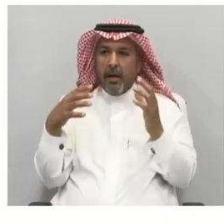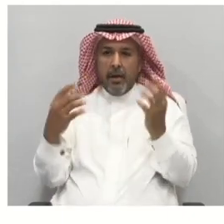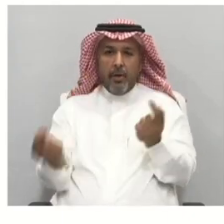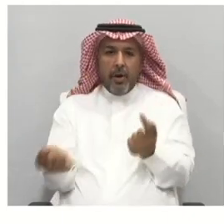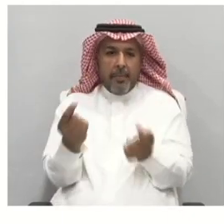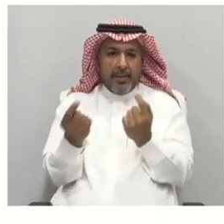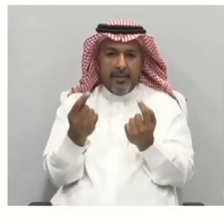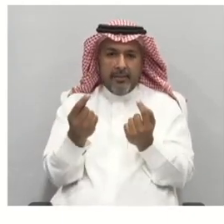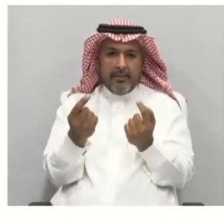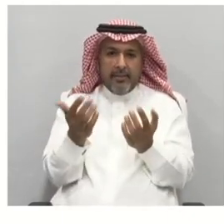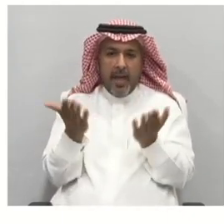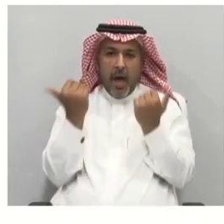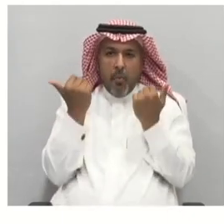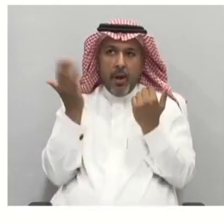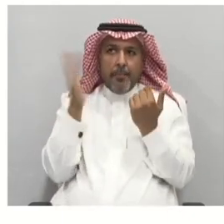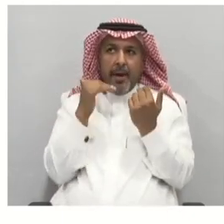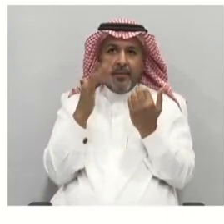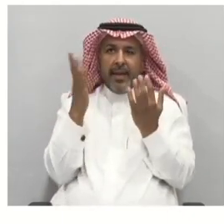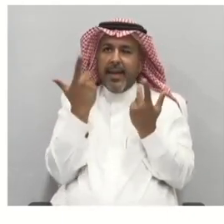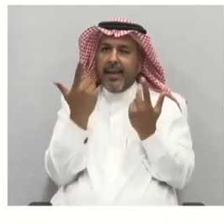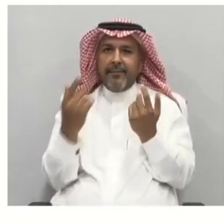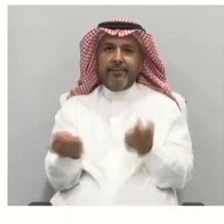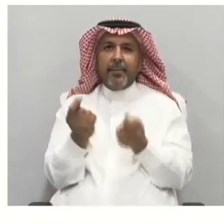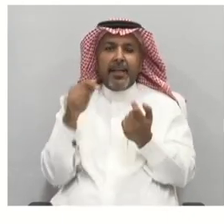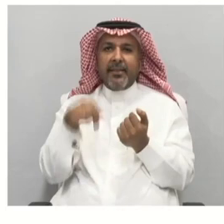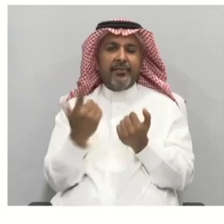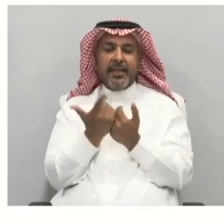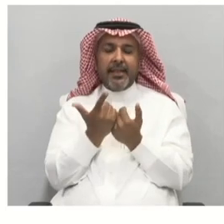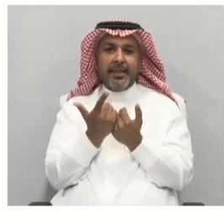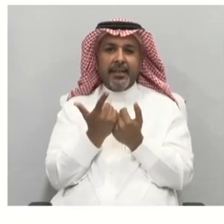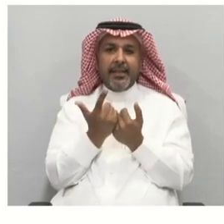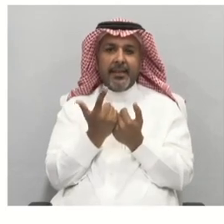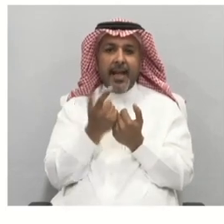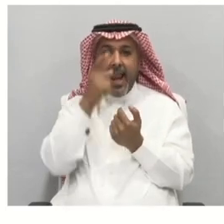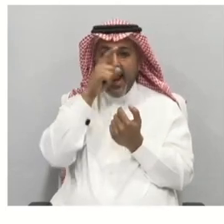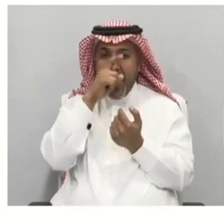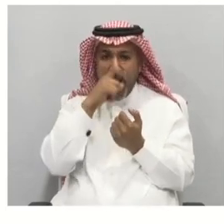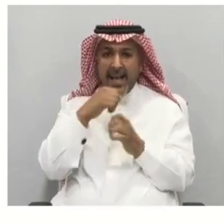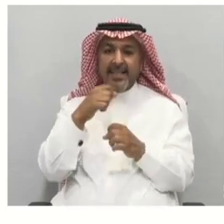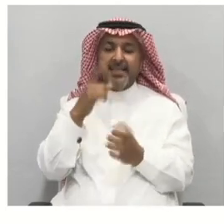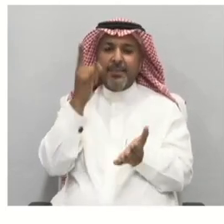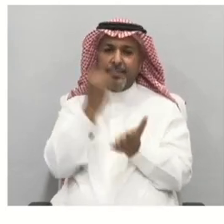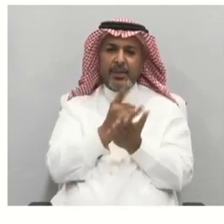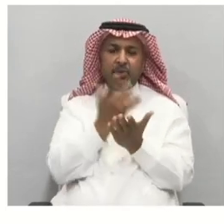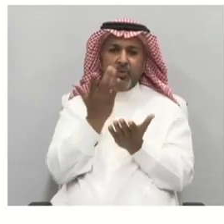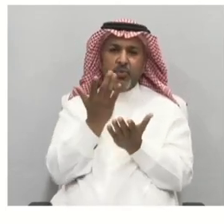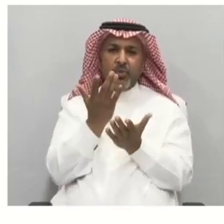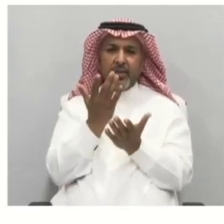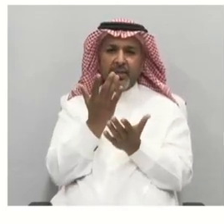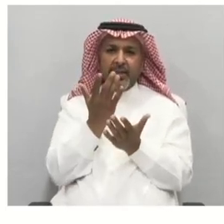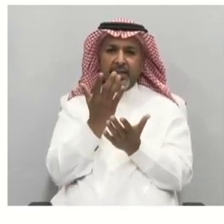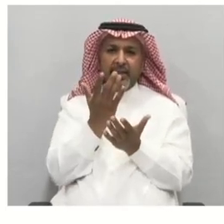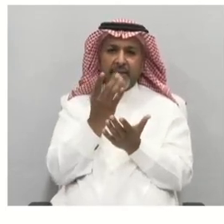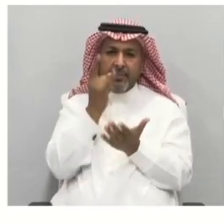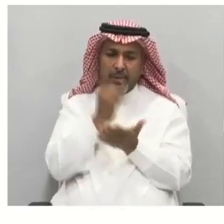صدفه جابها العدم لا يمكن هذا الامر انما لابد ان تكون من عند خالق سبحانه وتعالى وبين